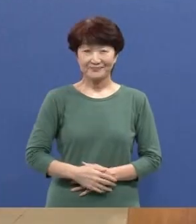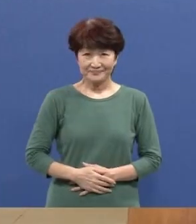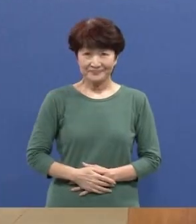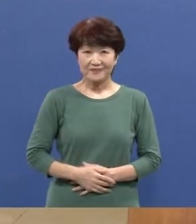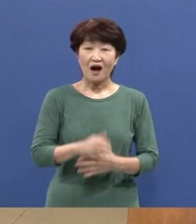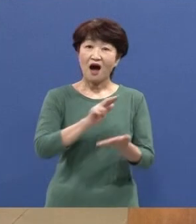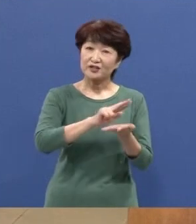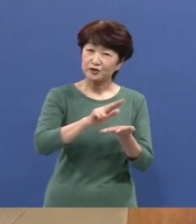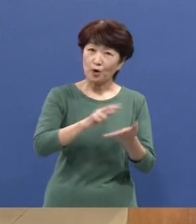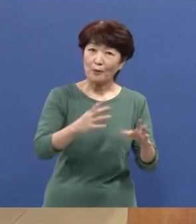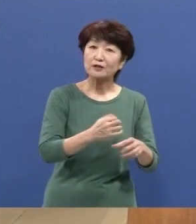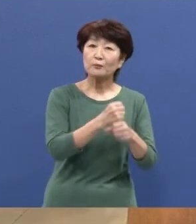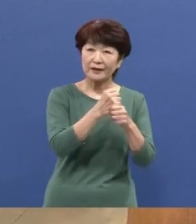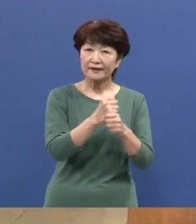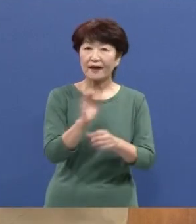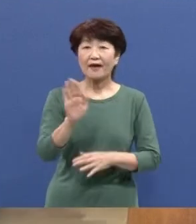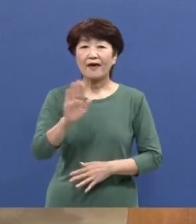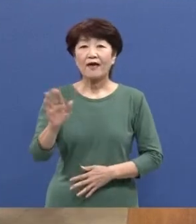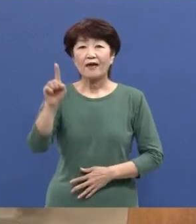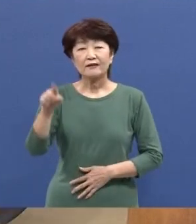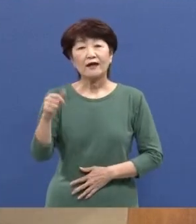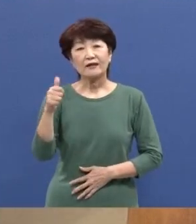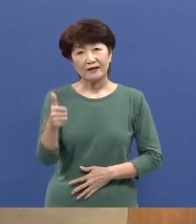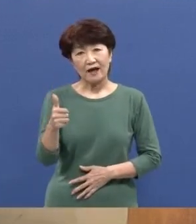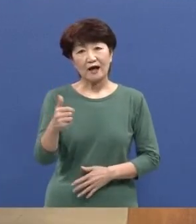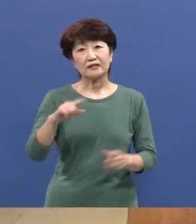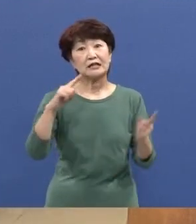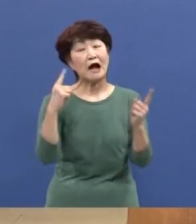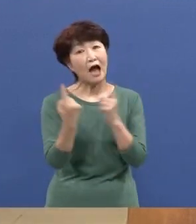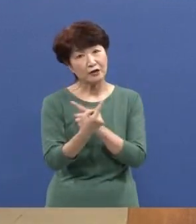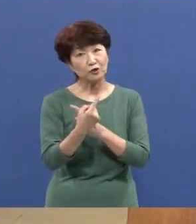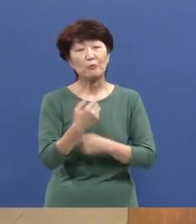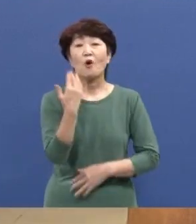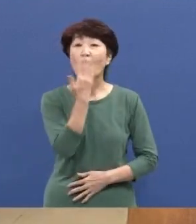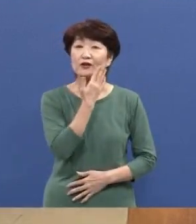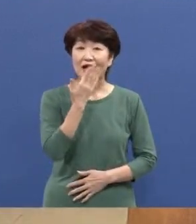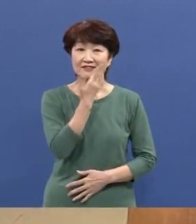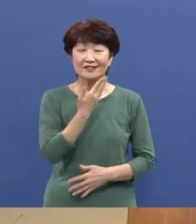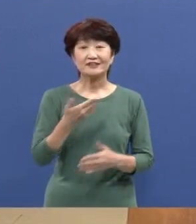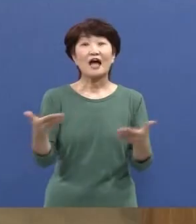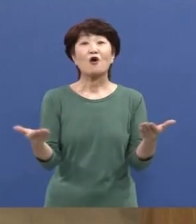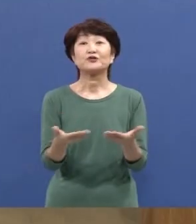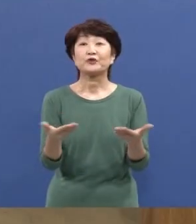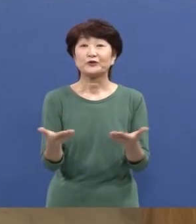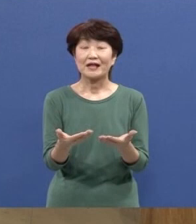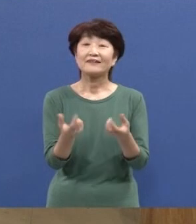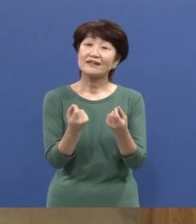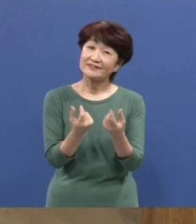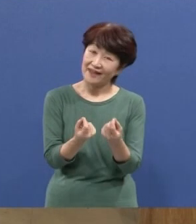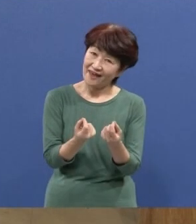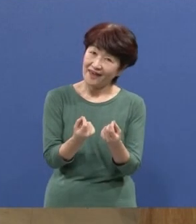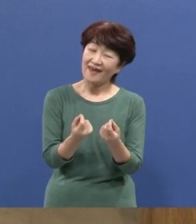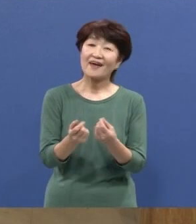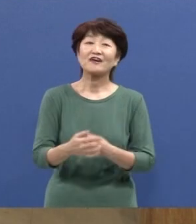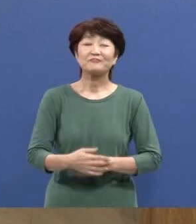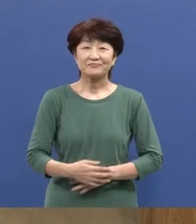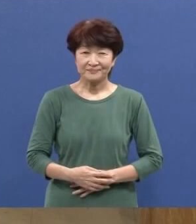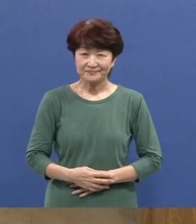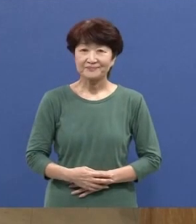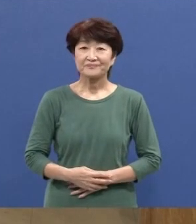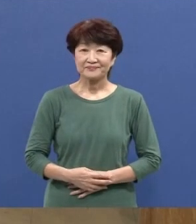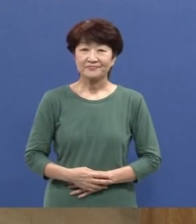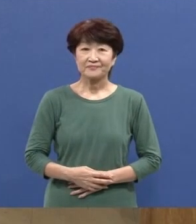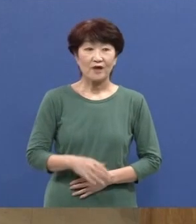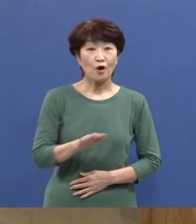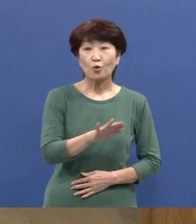資料のデータ化も博物館の重要な仕事になるということですね。 そうなんですね。 こちらにはたくさんの